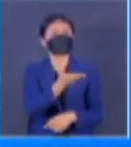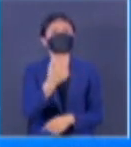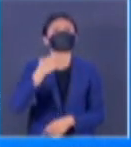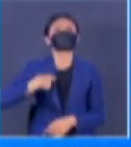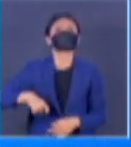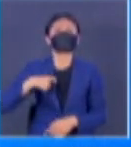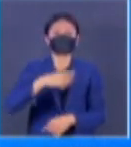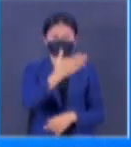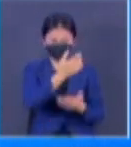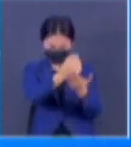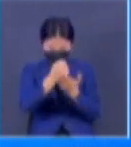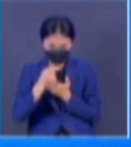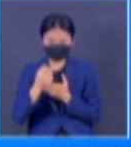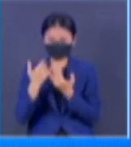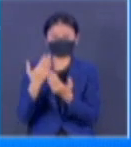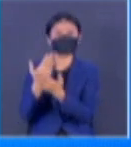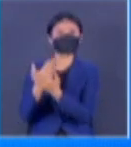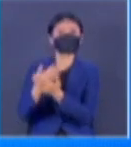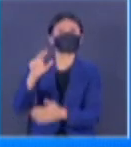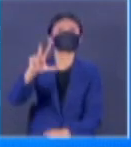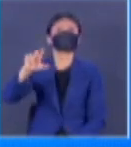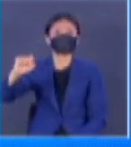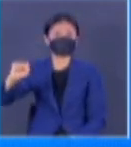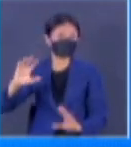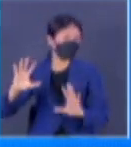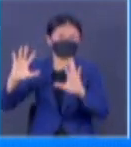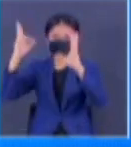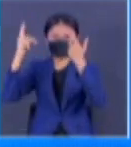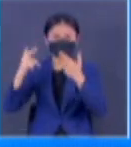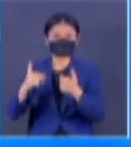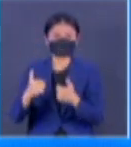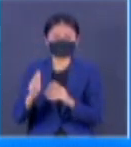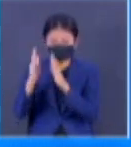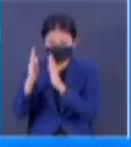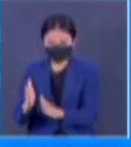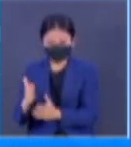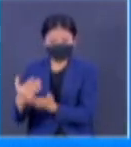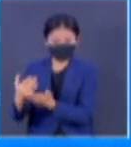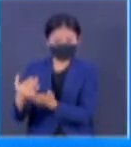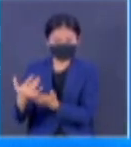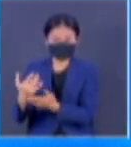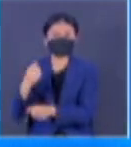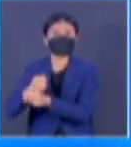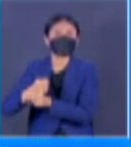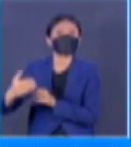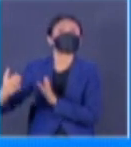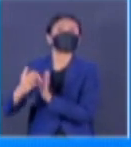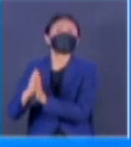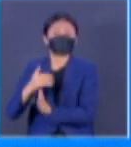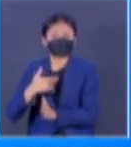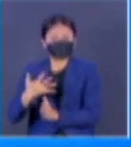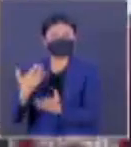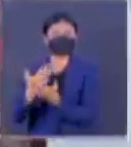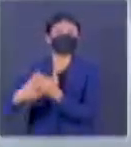หลังจากที่โดนลูกศิษย์ในวัดนะคะขโมยไปเล่นการพนันล่าสุดตำรวจจับตัวได้แล้วนะคะเบื้องต้นเจ้าตัวยังให้การปฏิเ